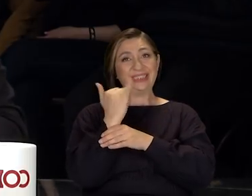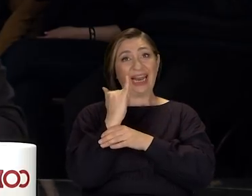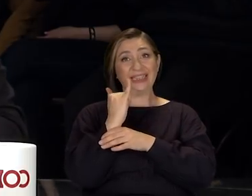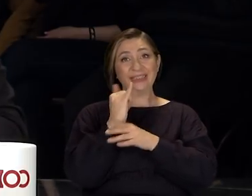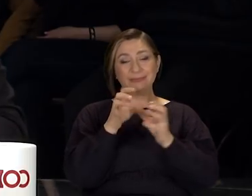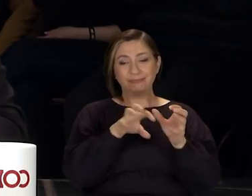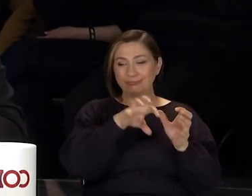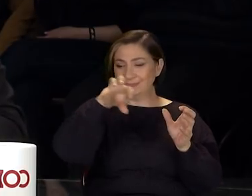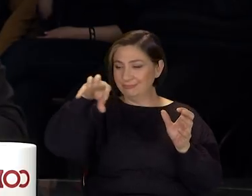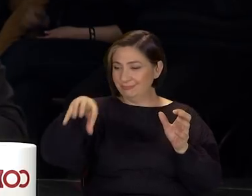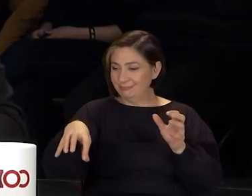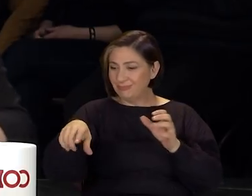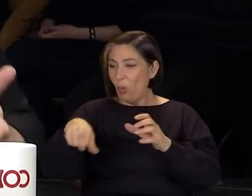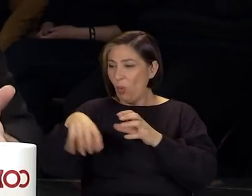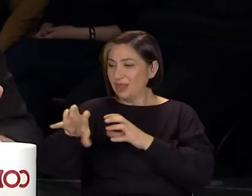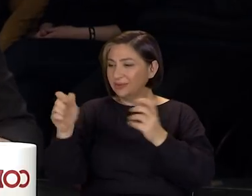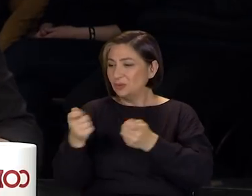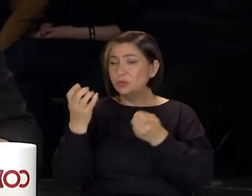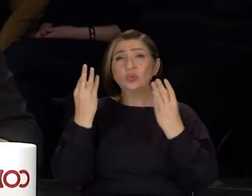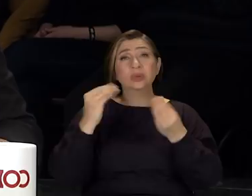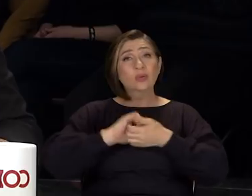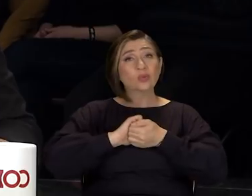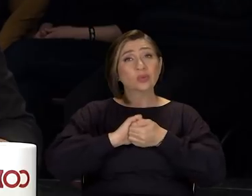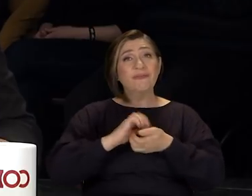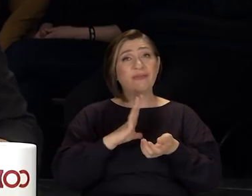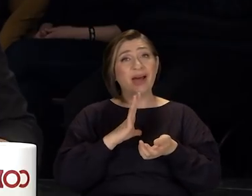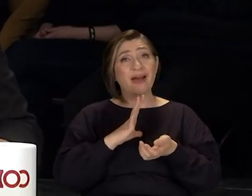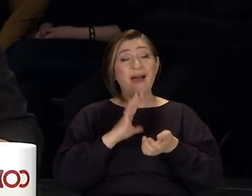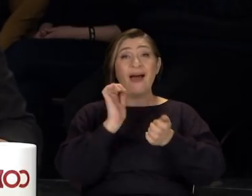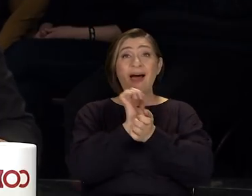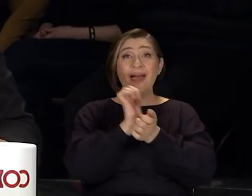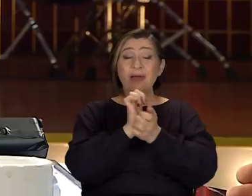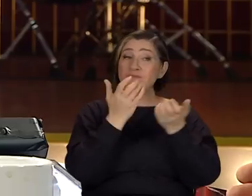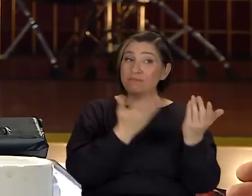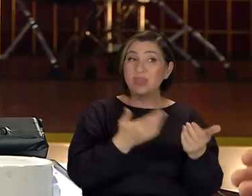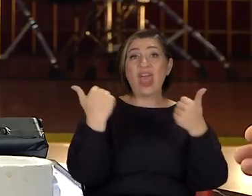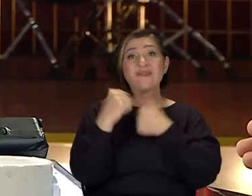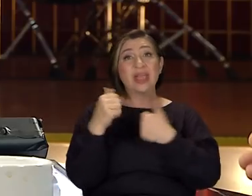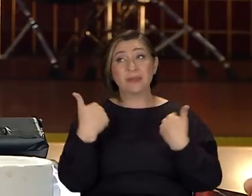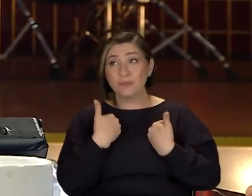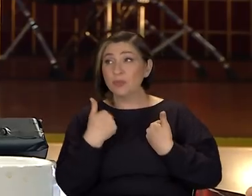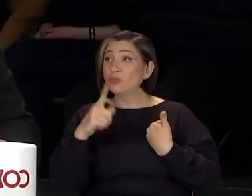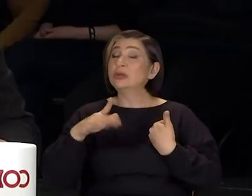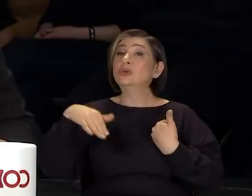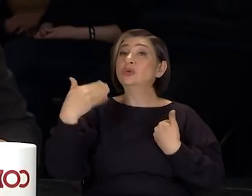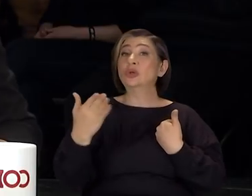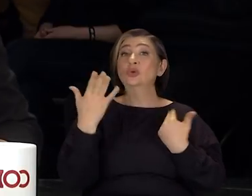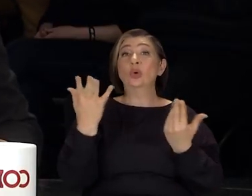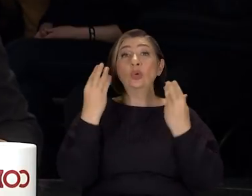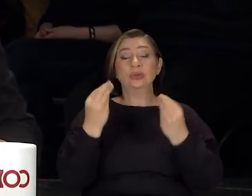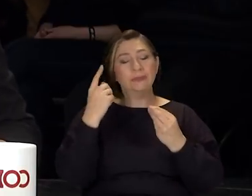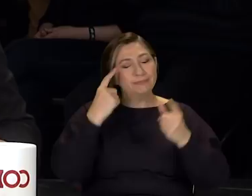alanına getirdi. Çok güzel dostluklar kurdum. Ailemi kurdum, evlendim. Bundan sonra çok